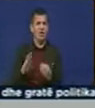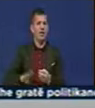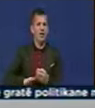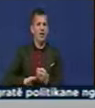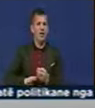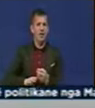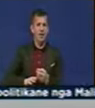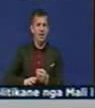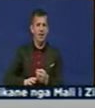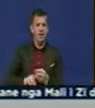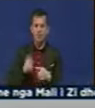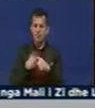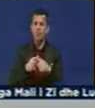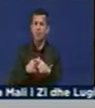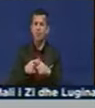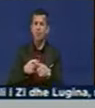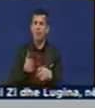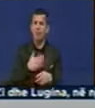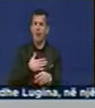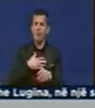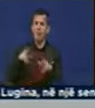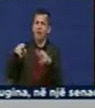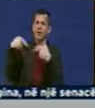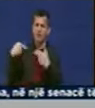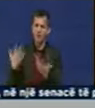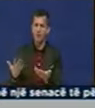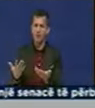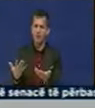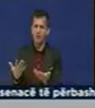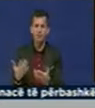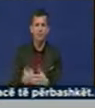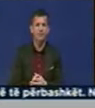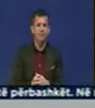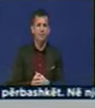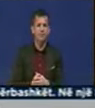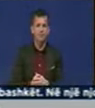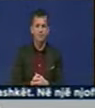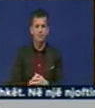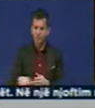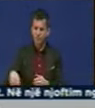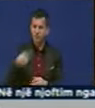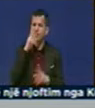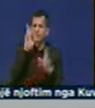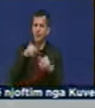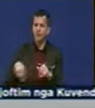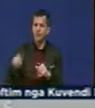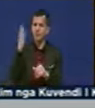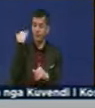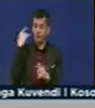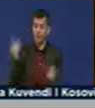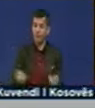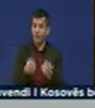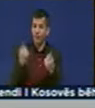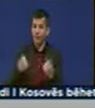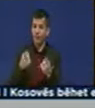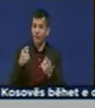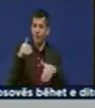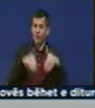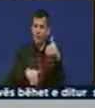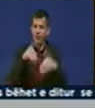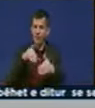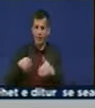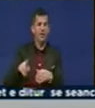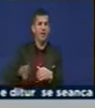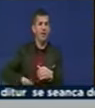dhe duke u prapakthyer në të gjitha proceset, pavarësisht se ishin të njëjtit të cilët gjatë fushatave zgjedhore me votat e